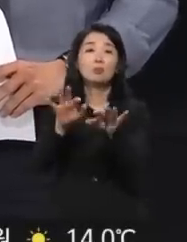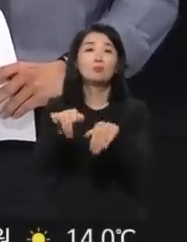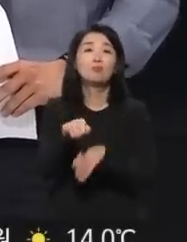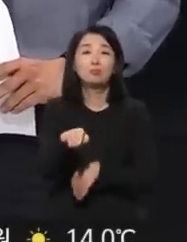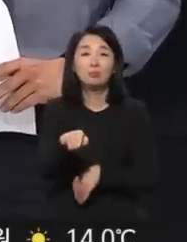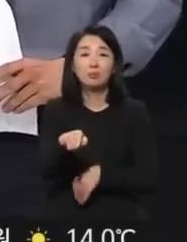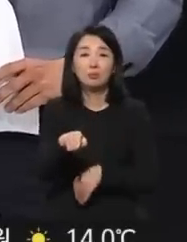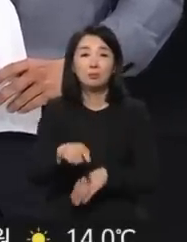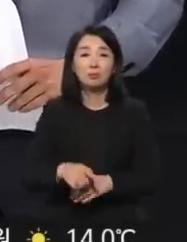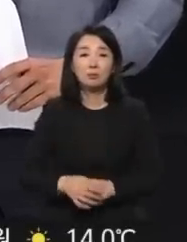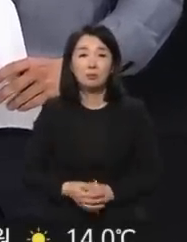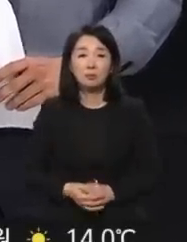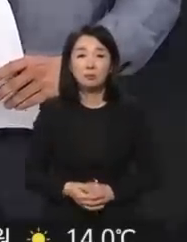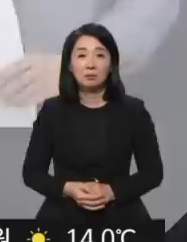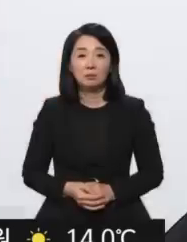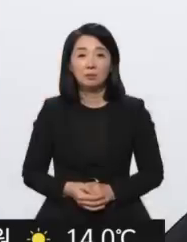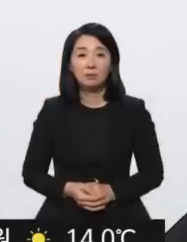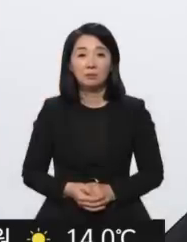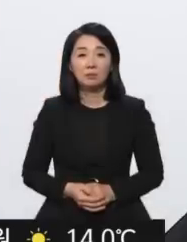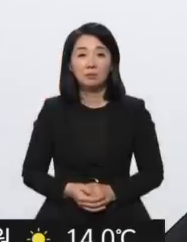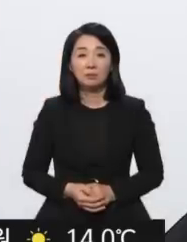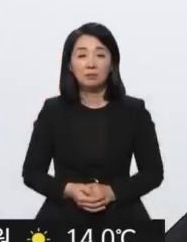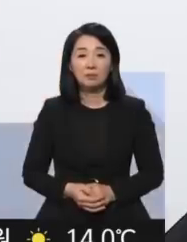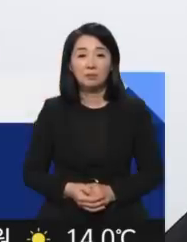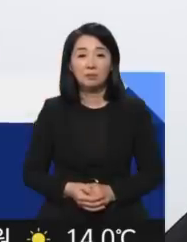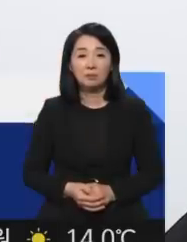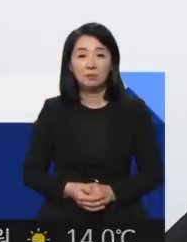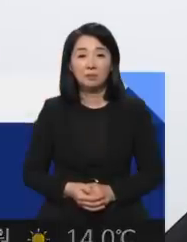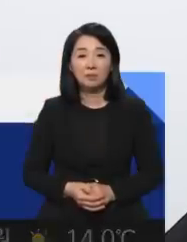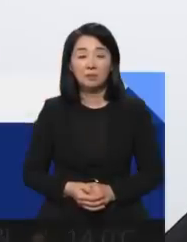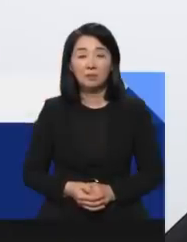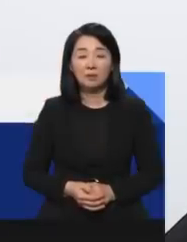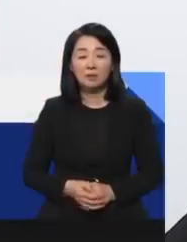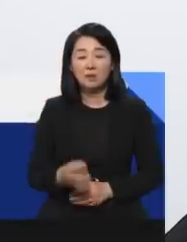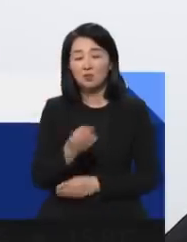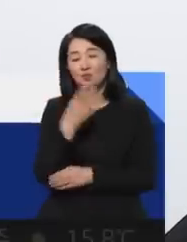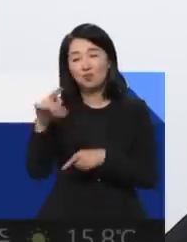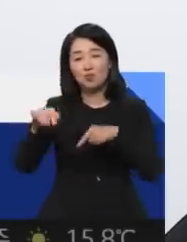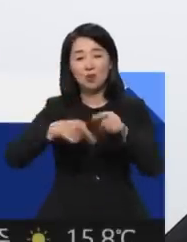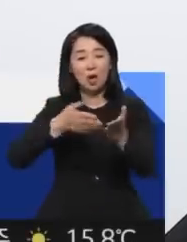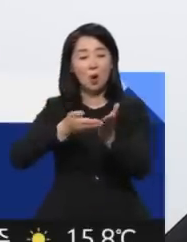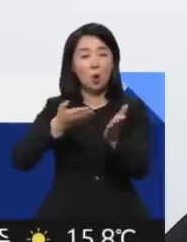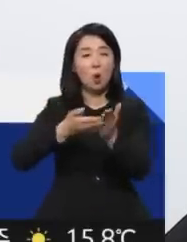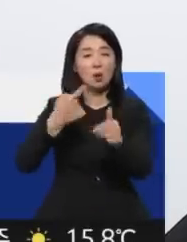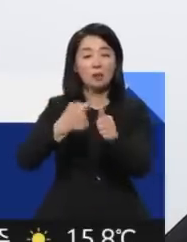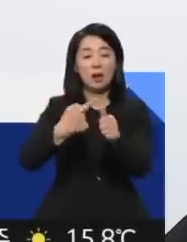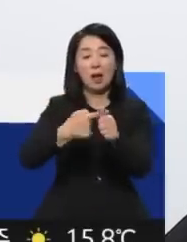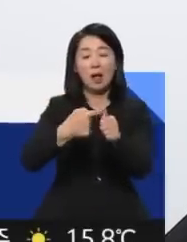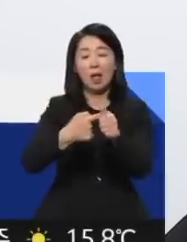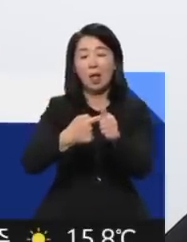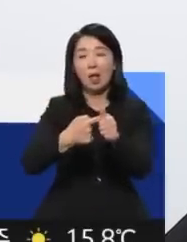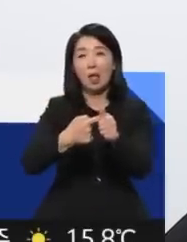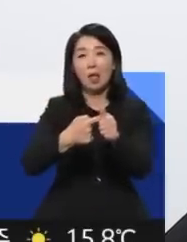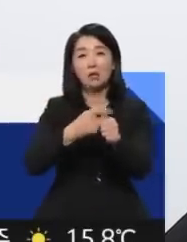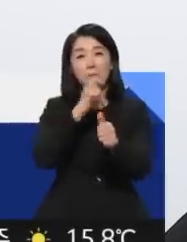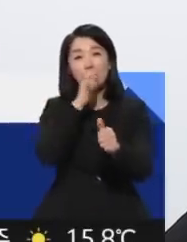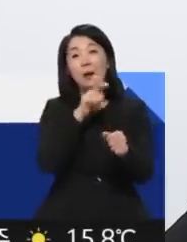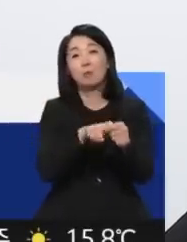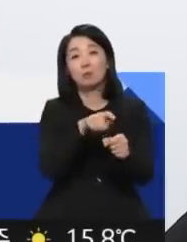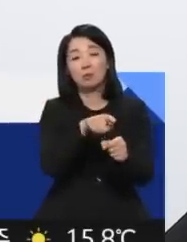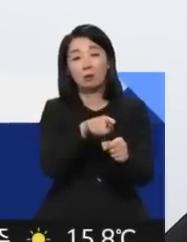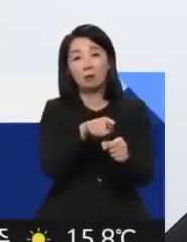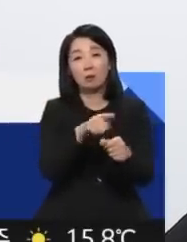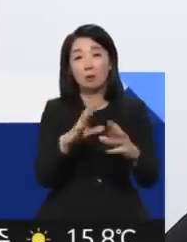지나지 않는다는 건데요. 비판적 언론에 재갈을 물리려는 정황도 포함됐습니다. 국민